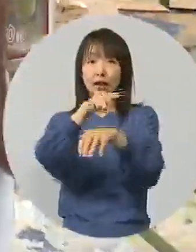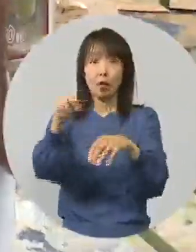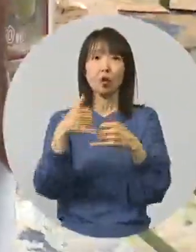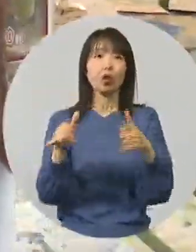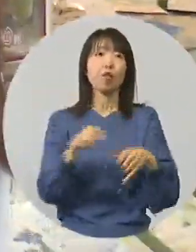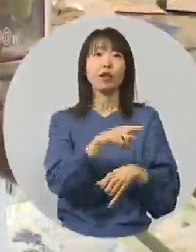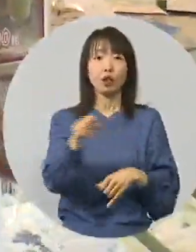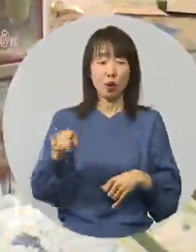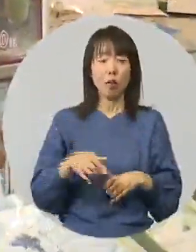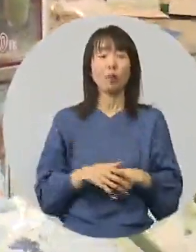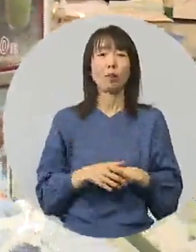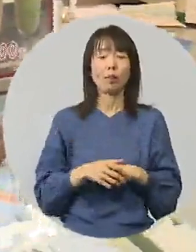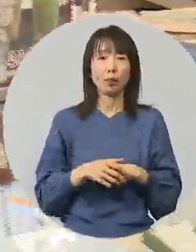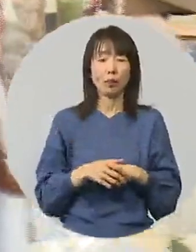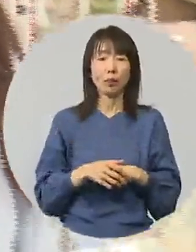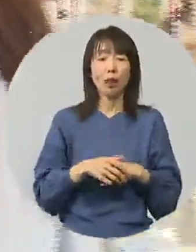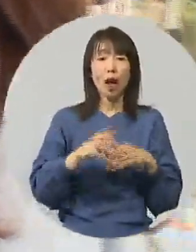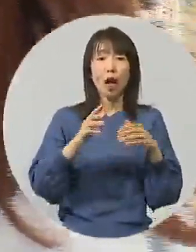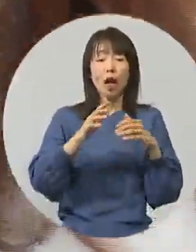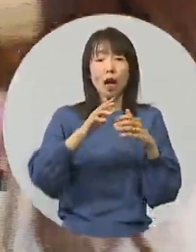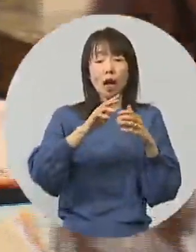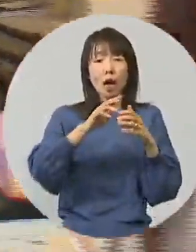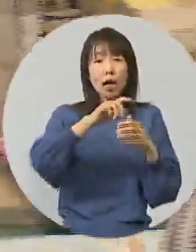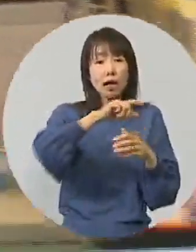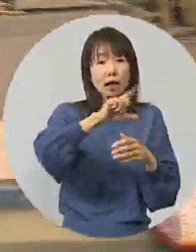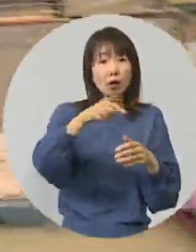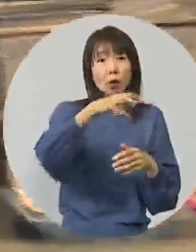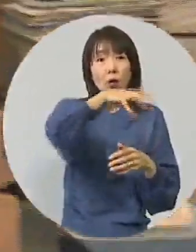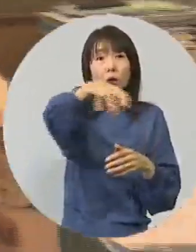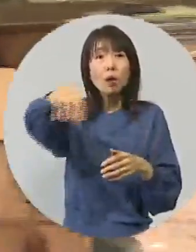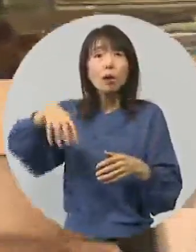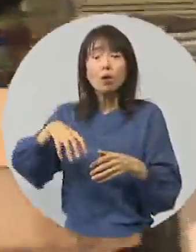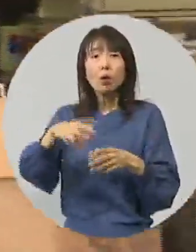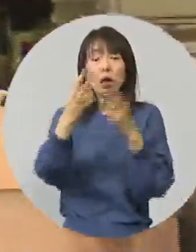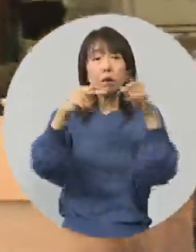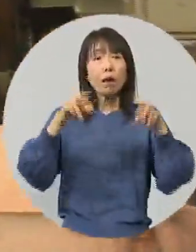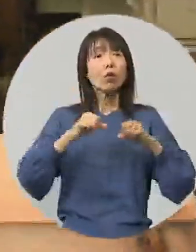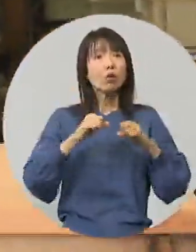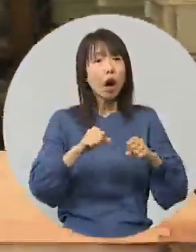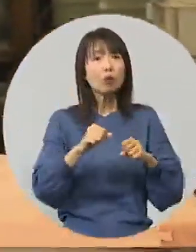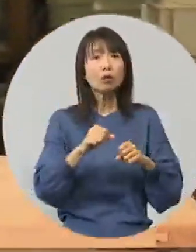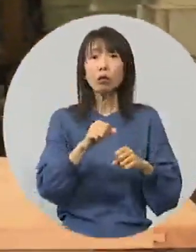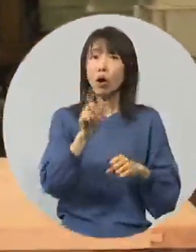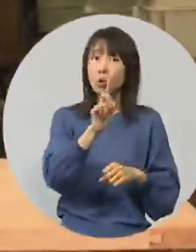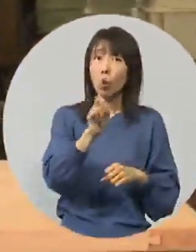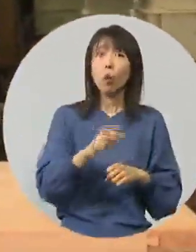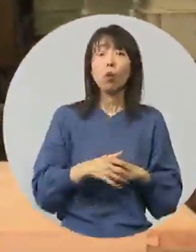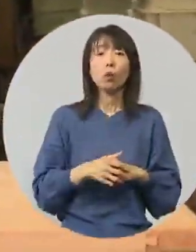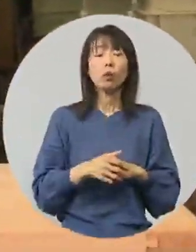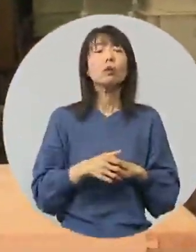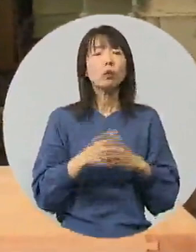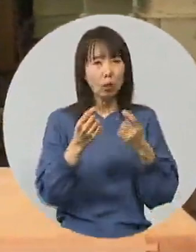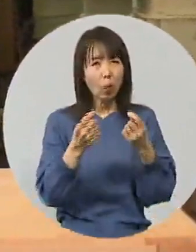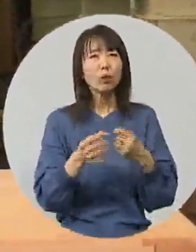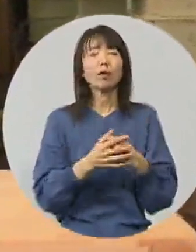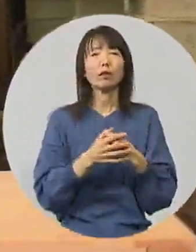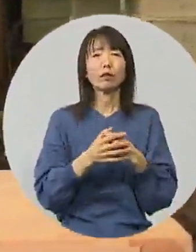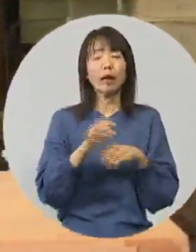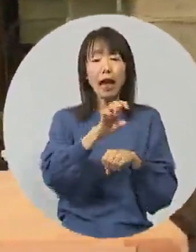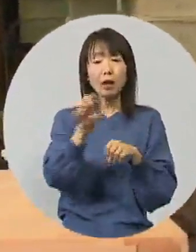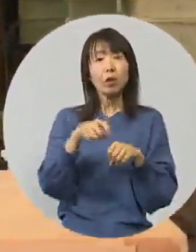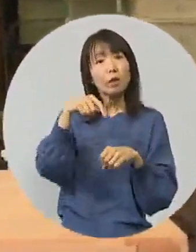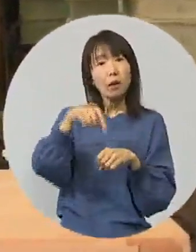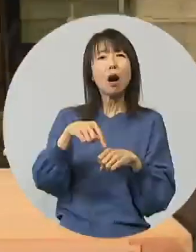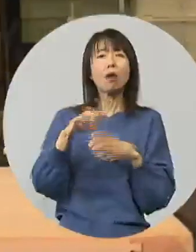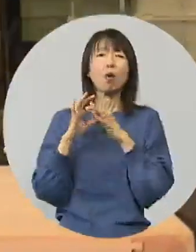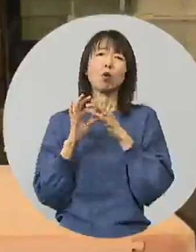もう藤沢市内のいろいろなところでこういったイベントをすることについてはいかがですか？ そうなんです、うん、江ノ島はねもう長い間やってるんですけども、